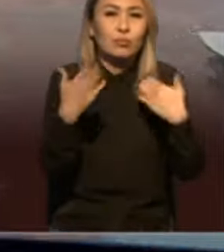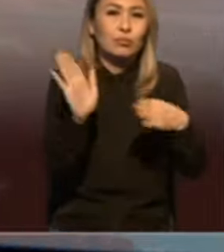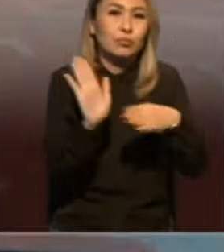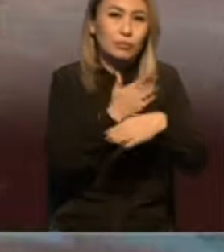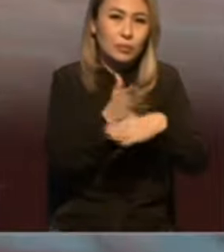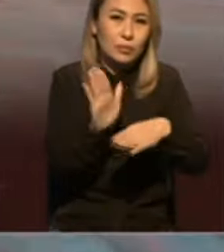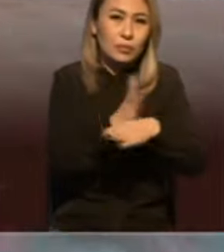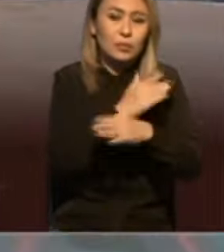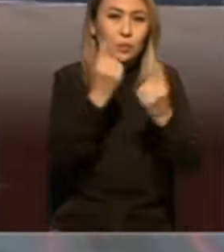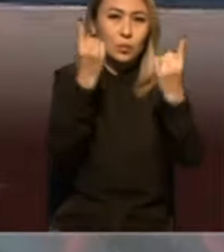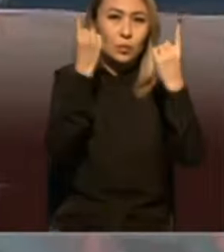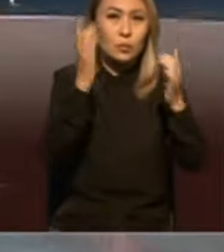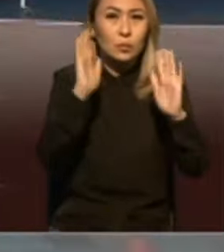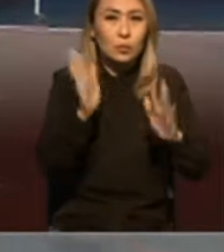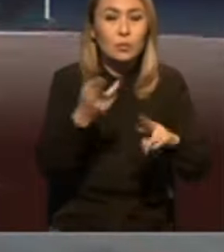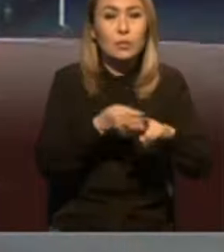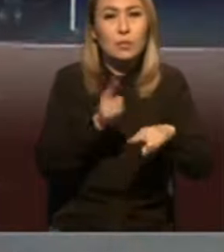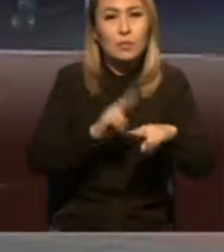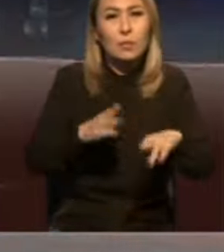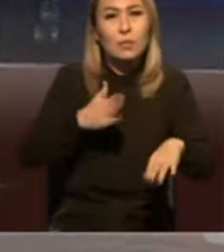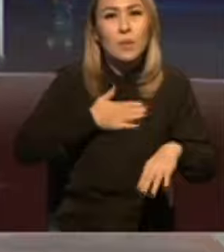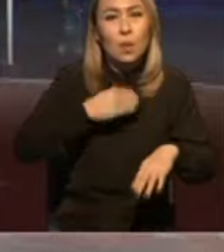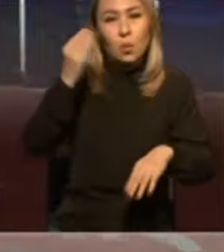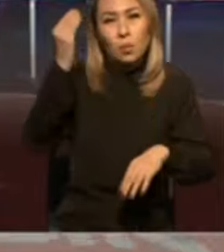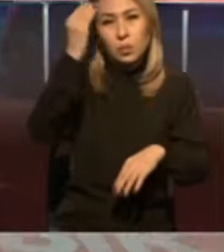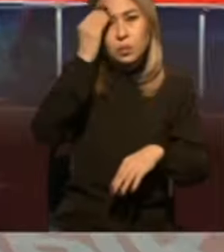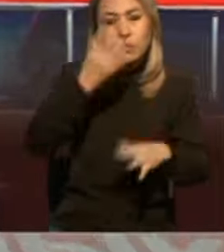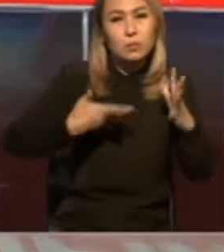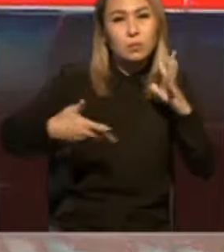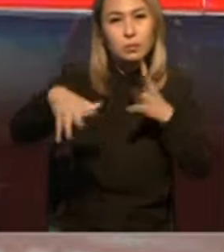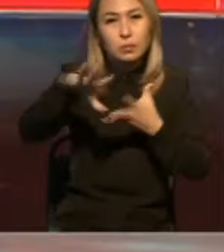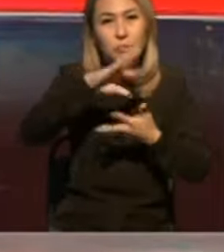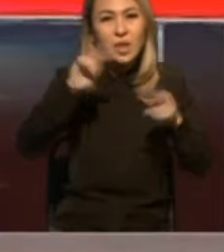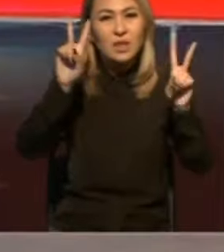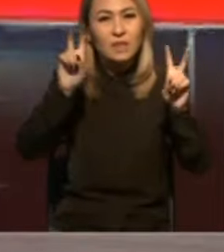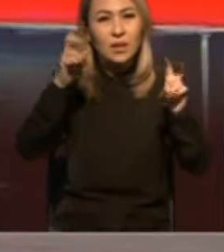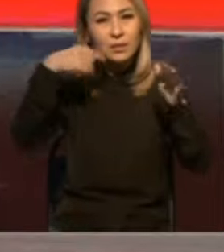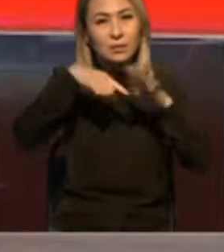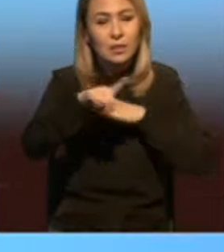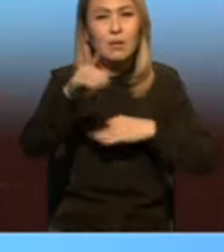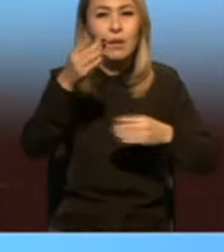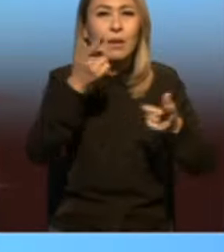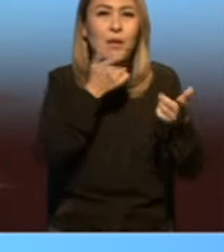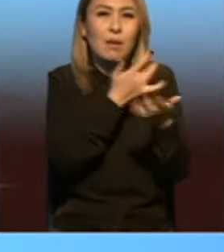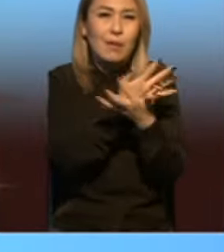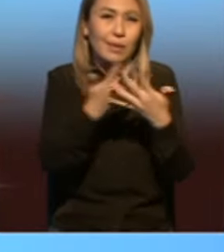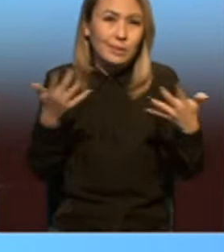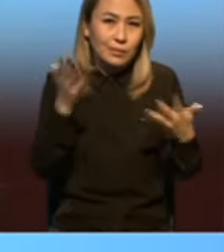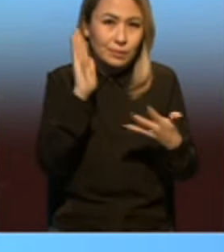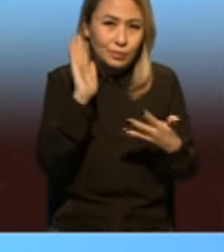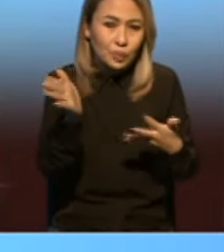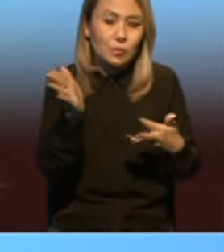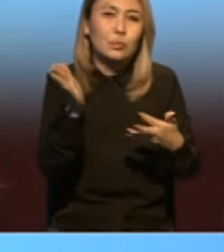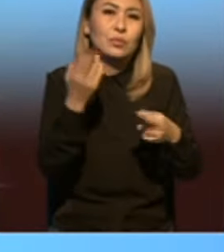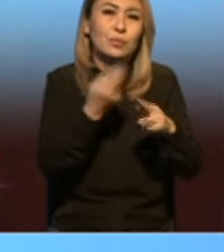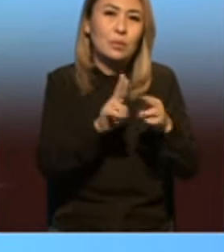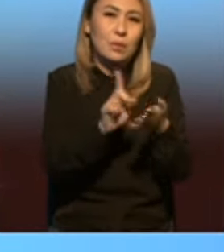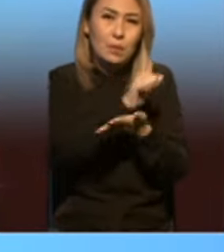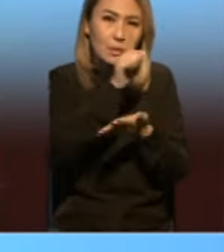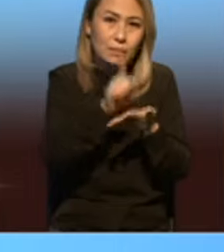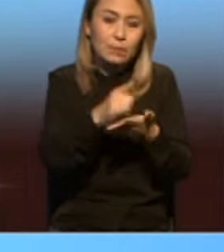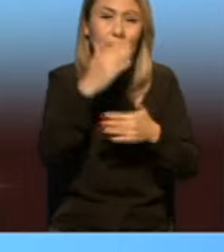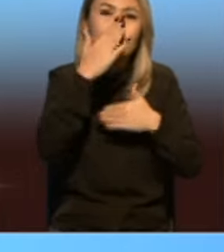үлкен рөл ойнайды. Сондықтан да менің ойымша барлық тырнақшаның ішінде қаруларды қолданатын болады. Менің ойымша, әрине,